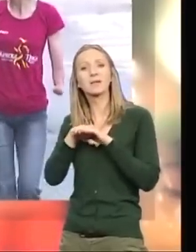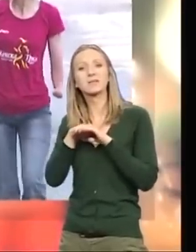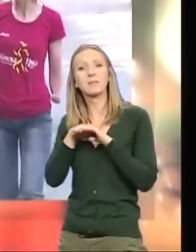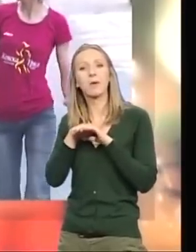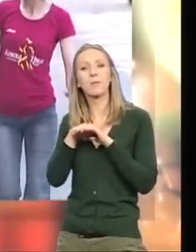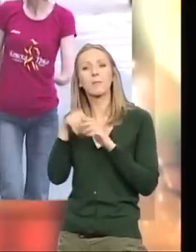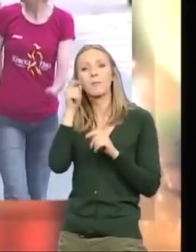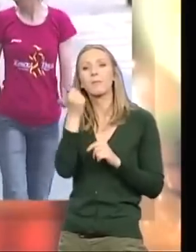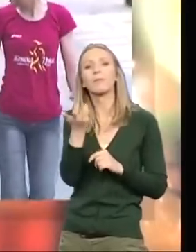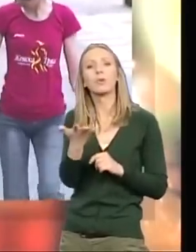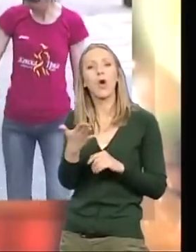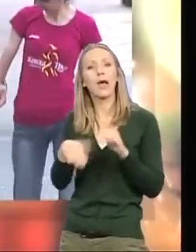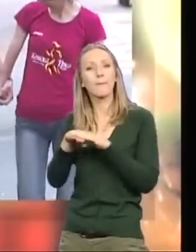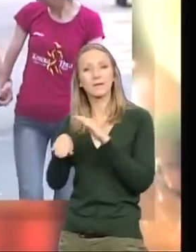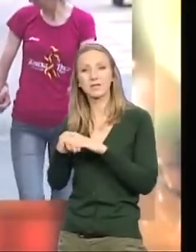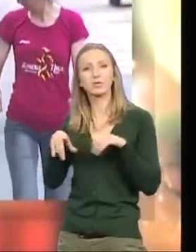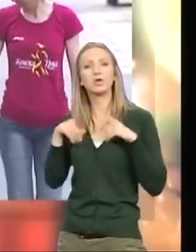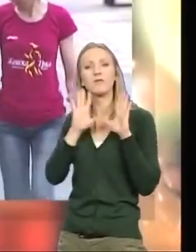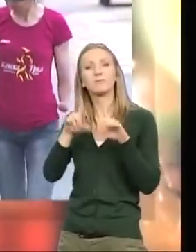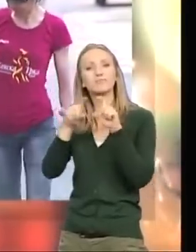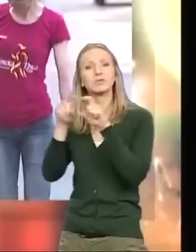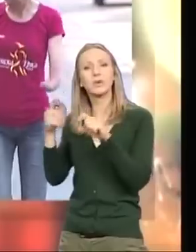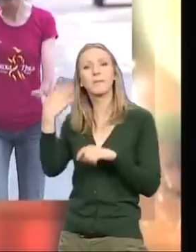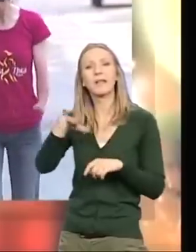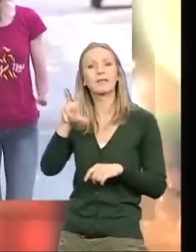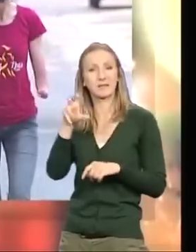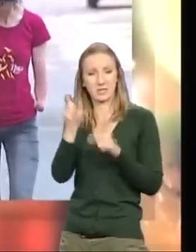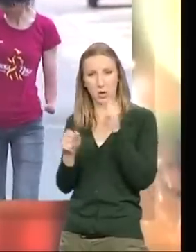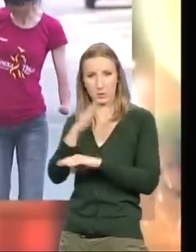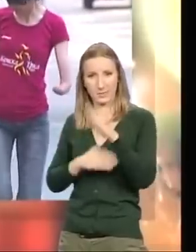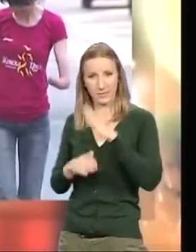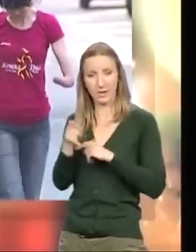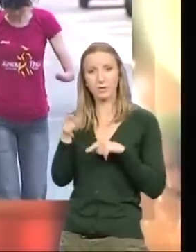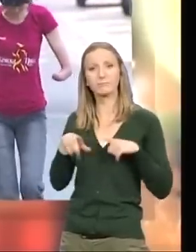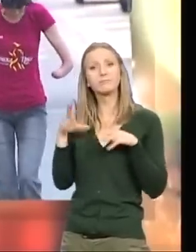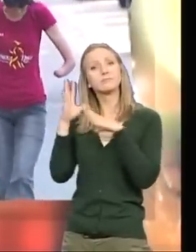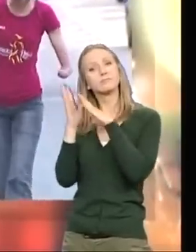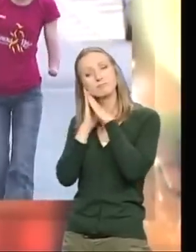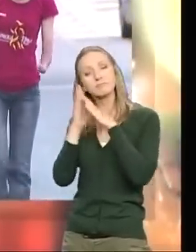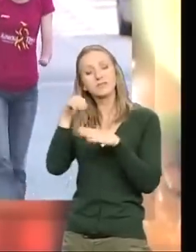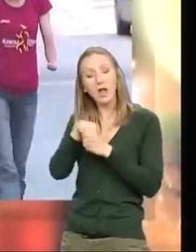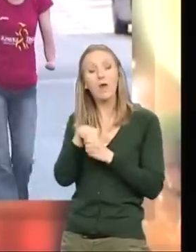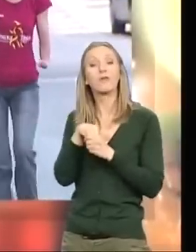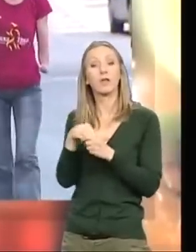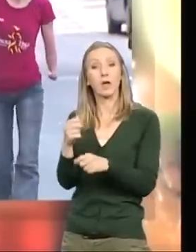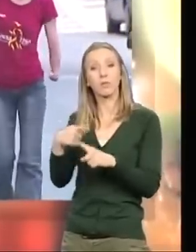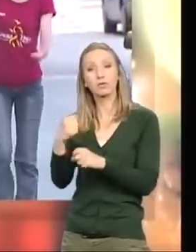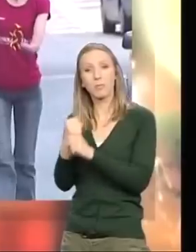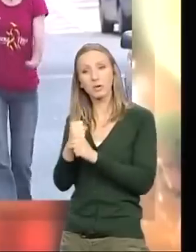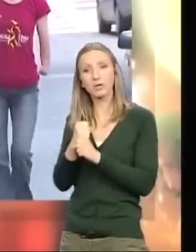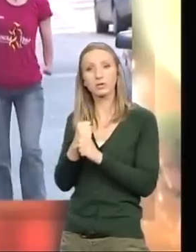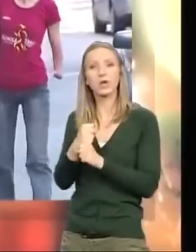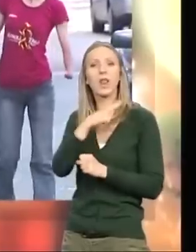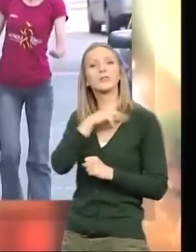popunjeni, živi oko 5300 osoba s invaliditetom. Stanovanje uz podršku nadležne smatraju ne samo